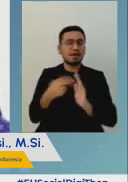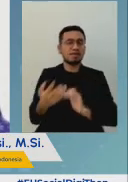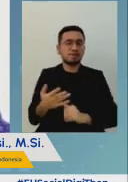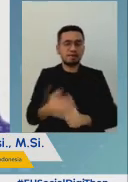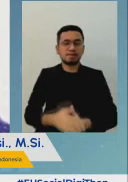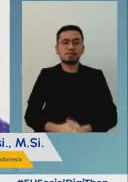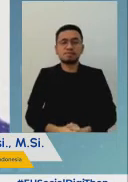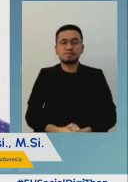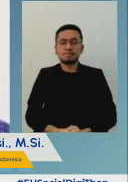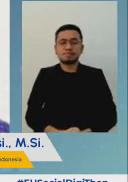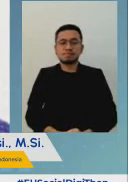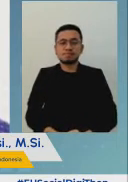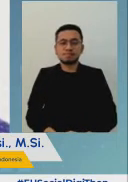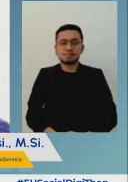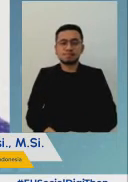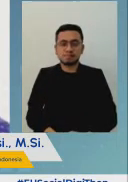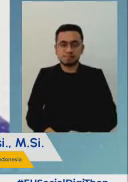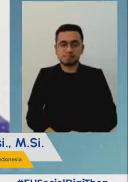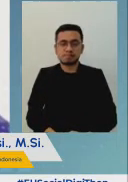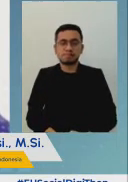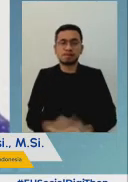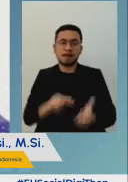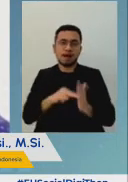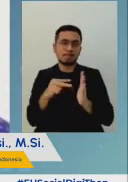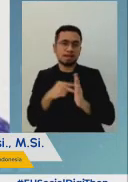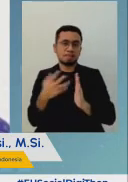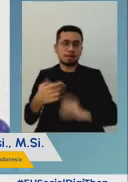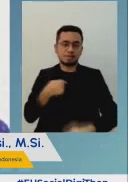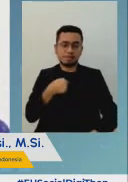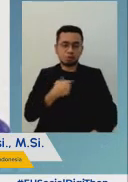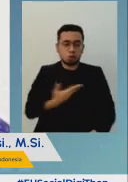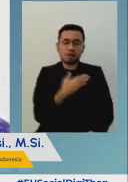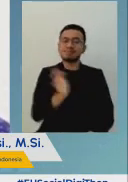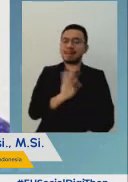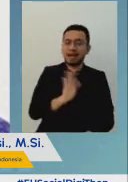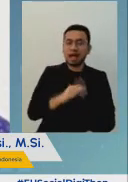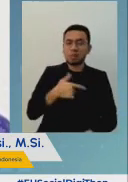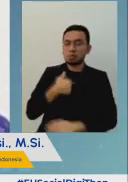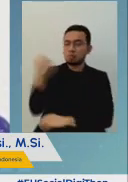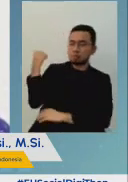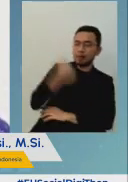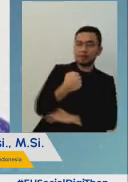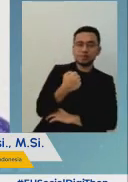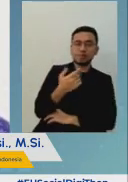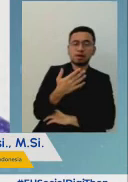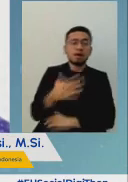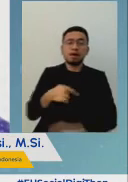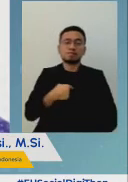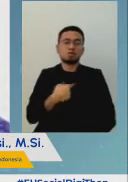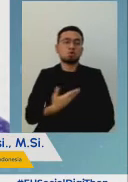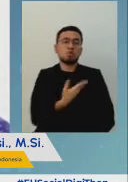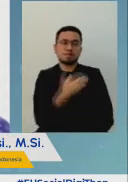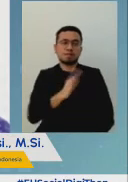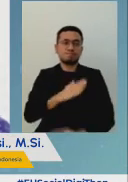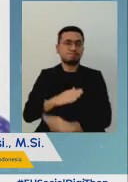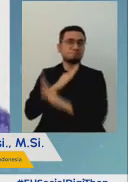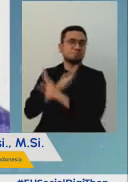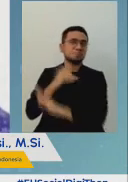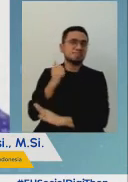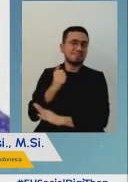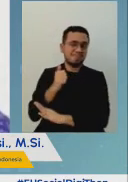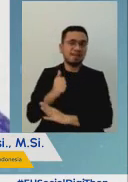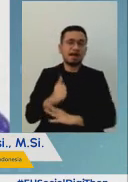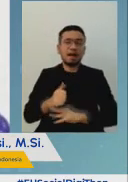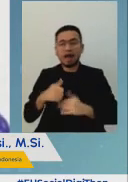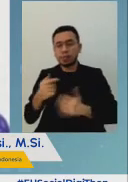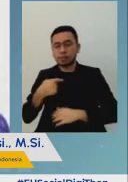diri sebagai korban ya atau sebagai penyintas, dan bisa menghindarkan diri untuk